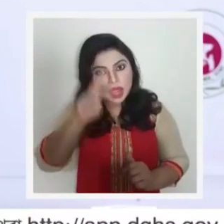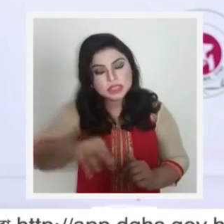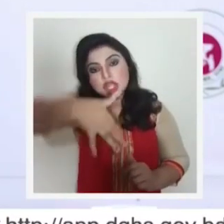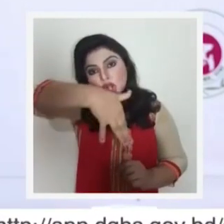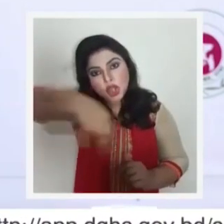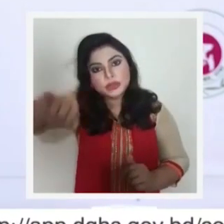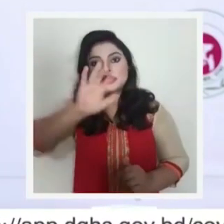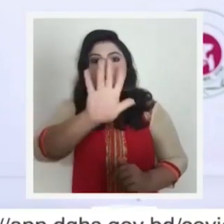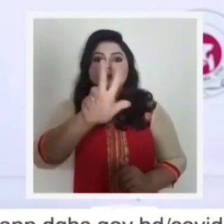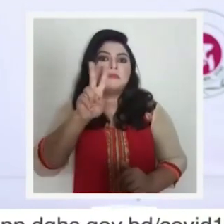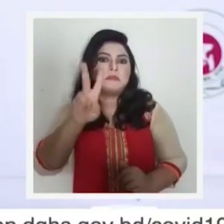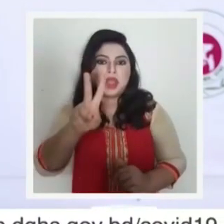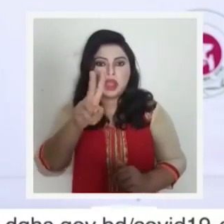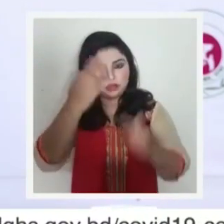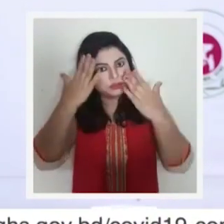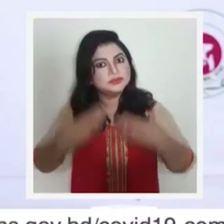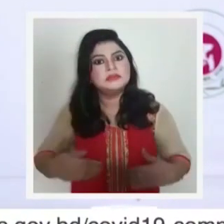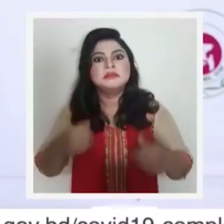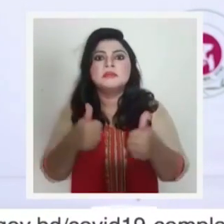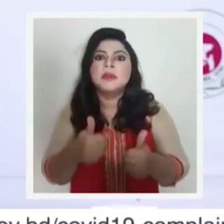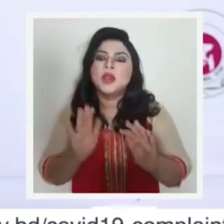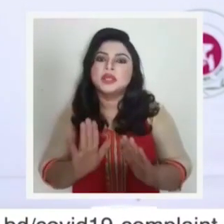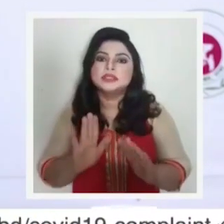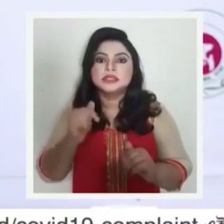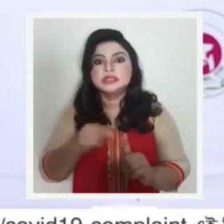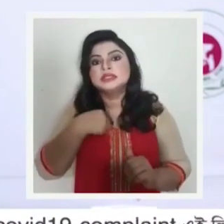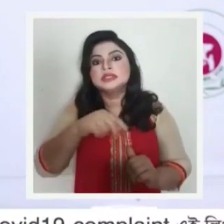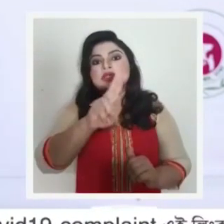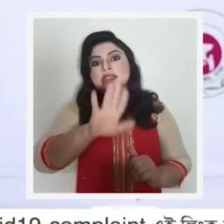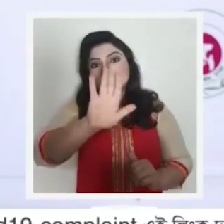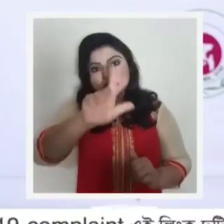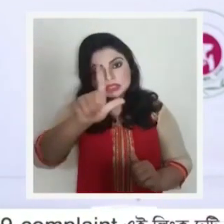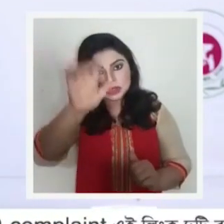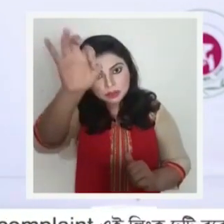1,535 জন এবং এ পর্যন্ত সুস্থ 1,51,972 জন।